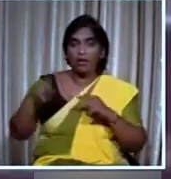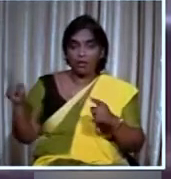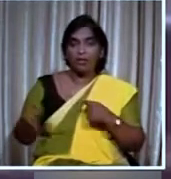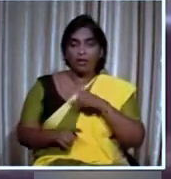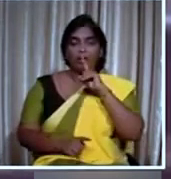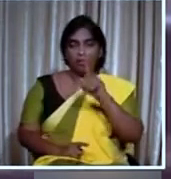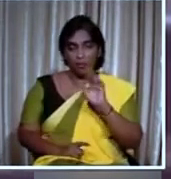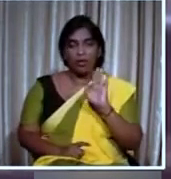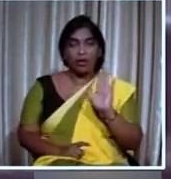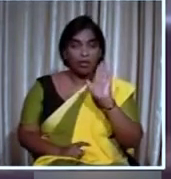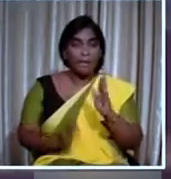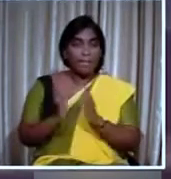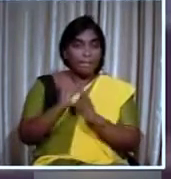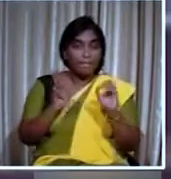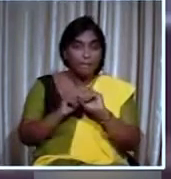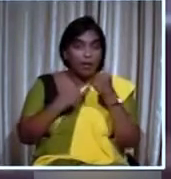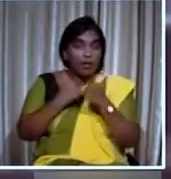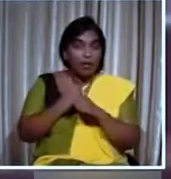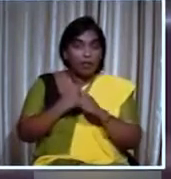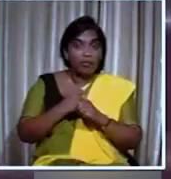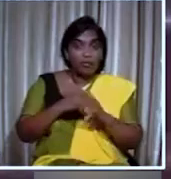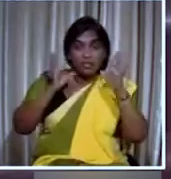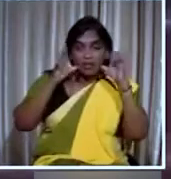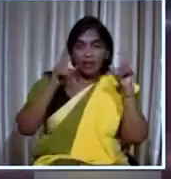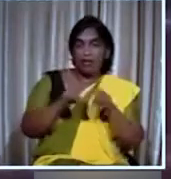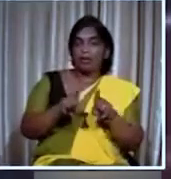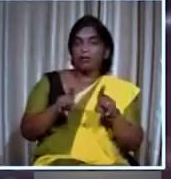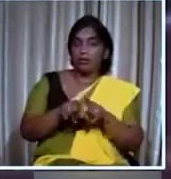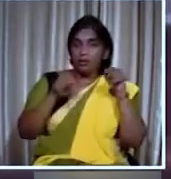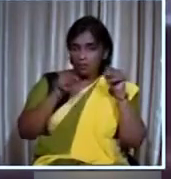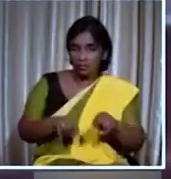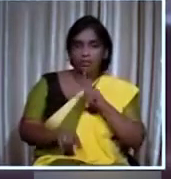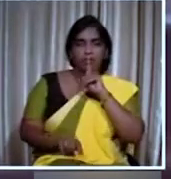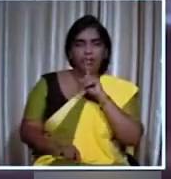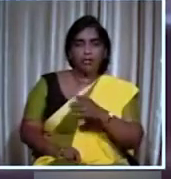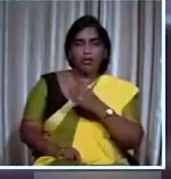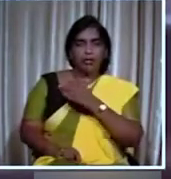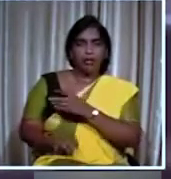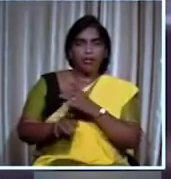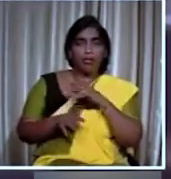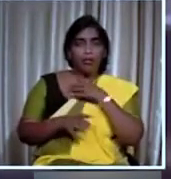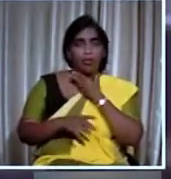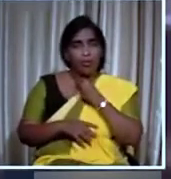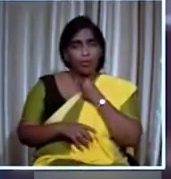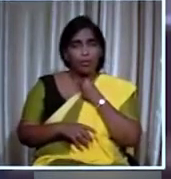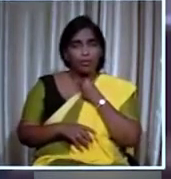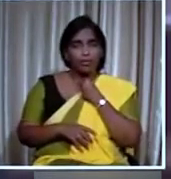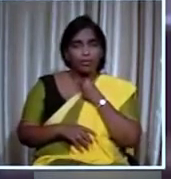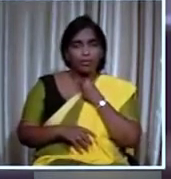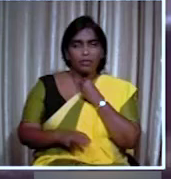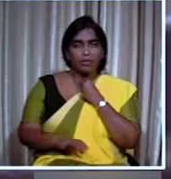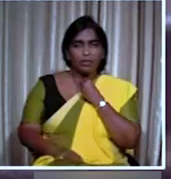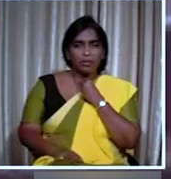කතාව කිව්වා. හැබැයි මාධ්‍ය නිර්මාණය කරා රකුසෙක්. දැනුත් මං ආගෙන අර බොරළු සිංහයා නෙමෙයි සමාවෙන් බොරළු